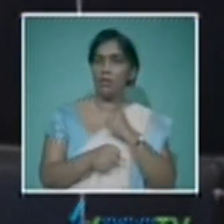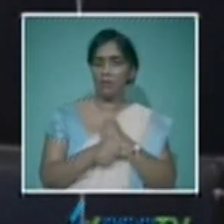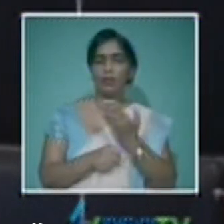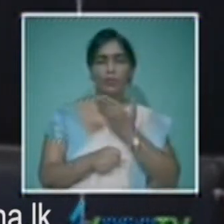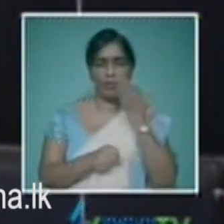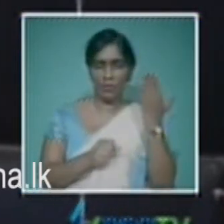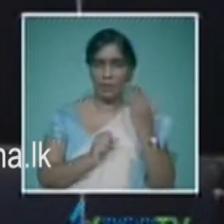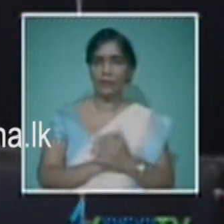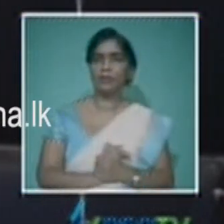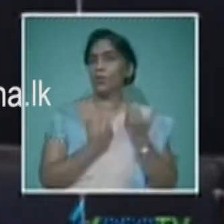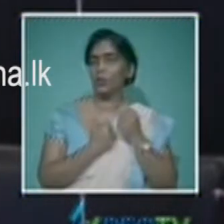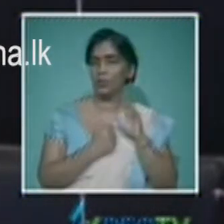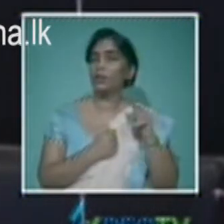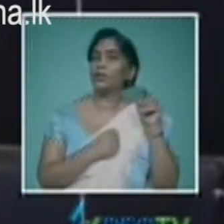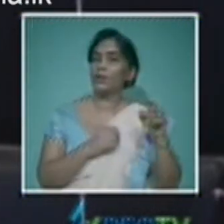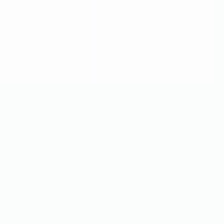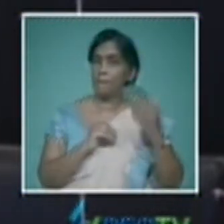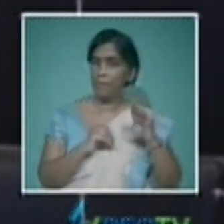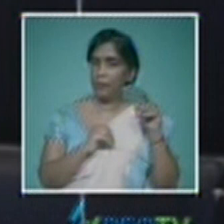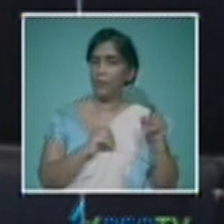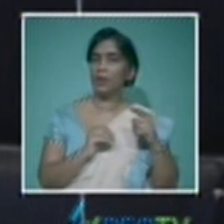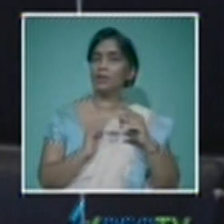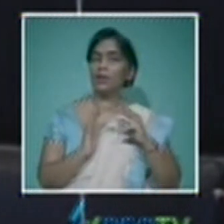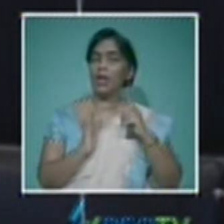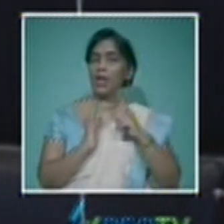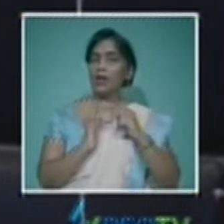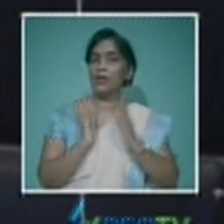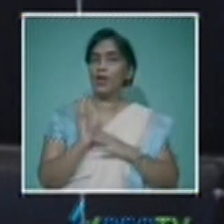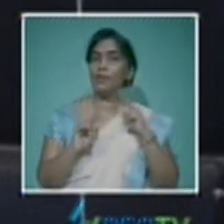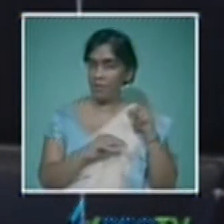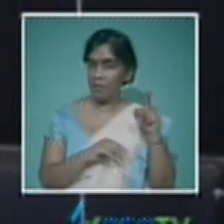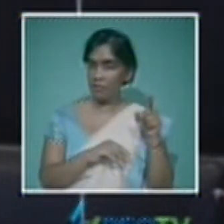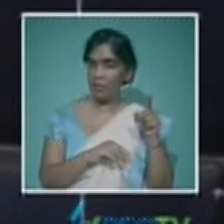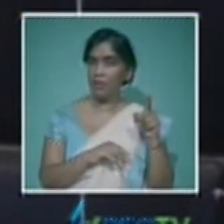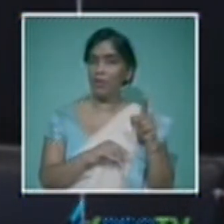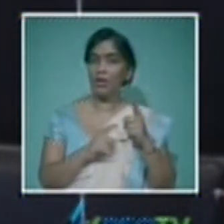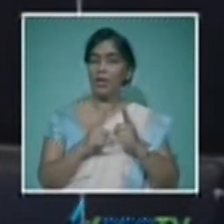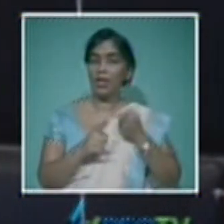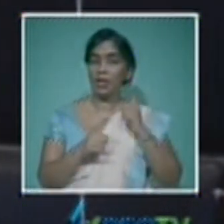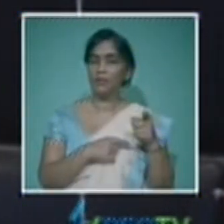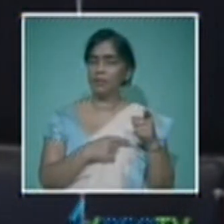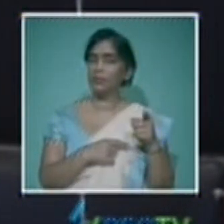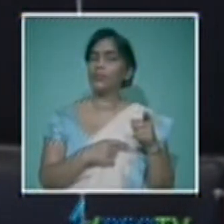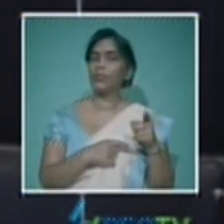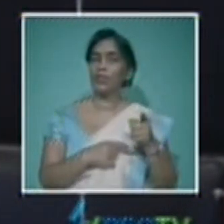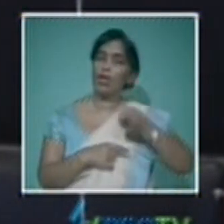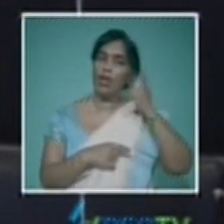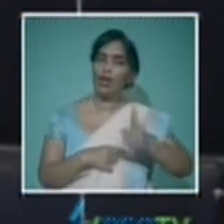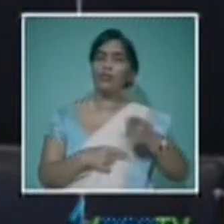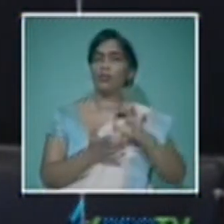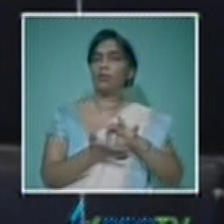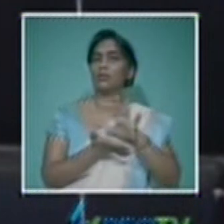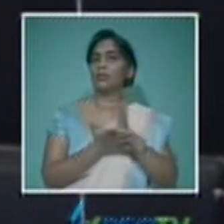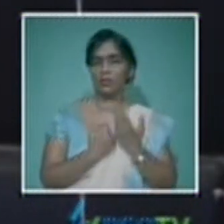වුණා. ඉන් පසුව ජාත්‍යන්තර මූල්‍ය අරමුදලේ විධායක සභාවේ අනුමැතිය ලබා